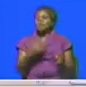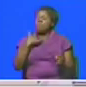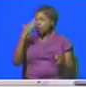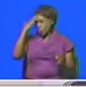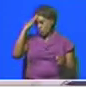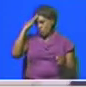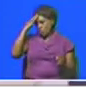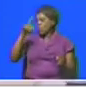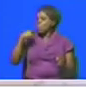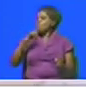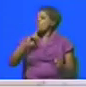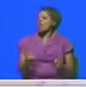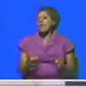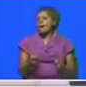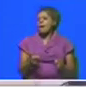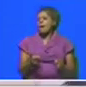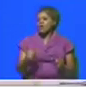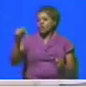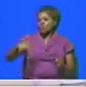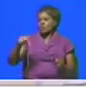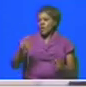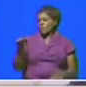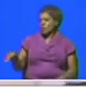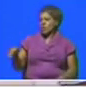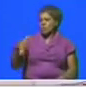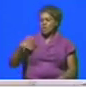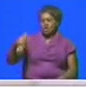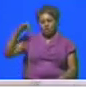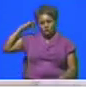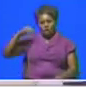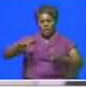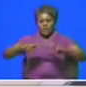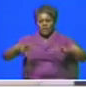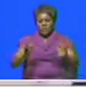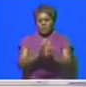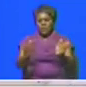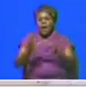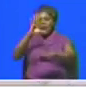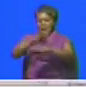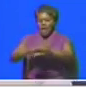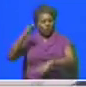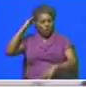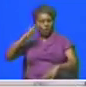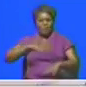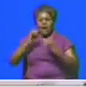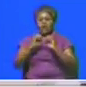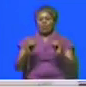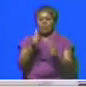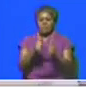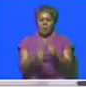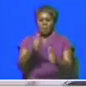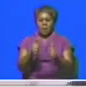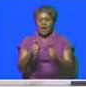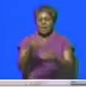kujua ni nani alitoa amri. Leo hii usubuhi mimi nampigia Inspector General, hakujibu simu yangu. Nimemwachia message